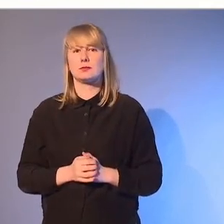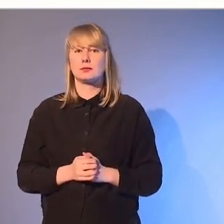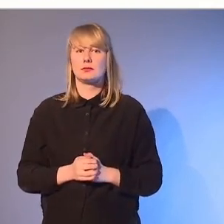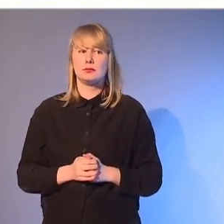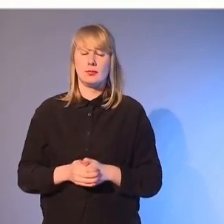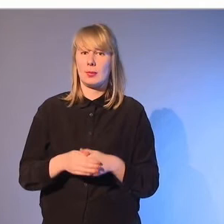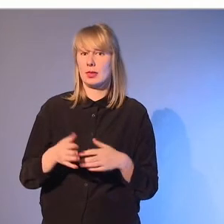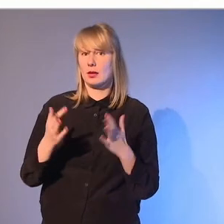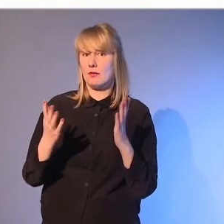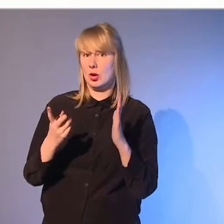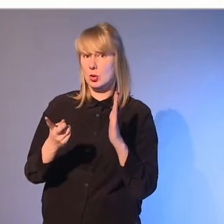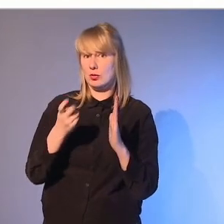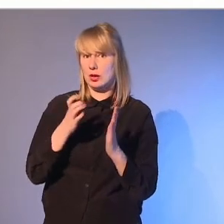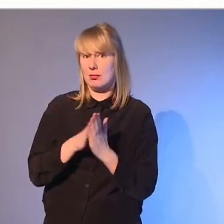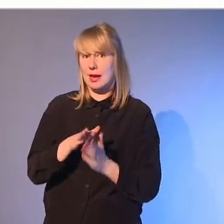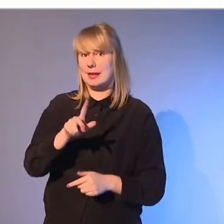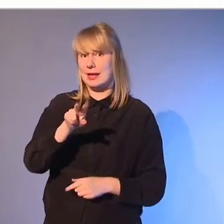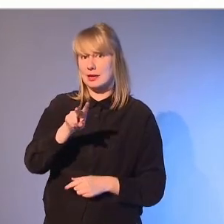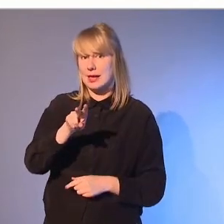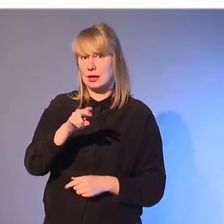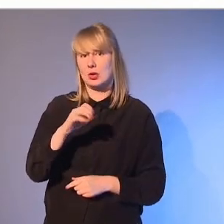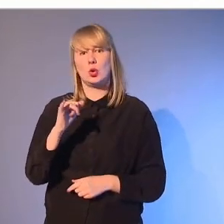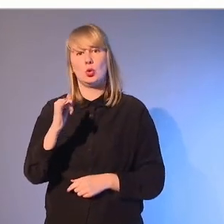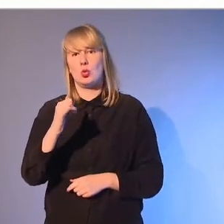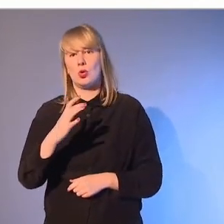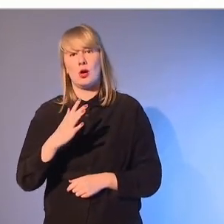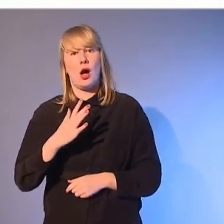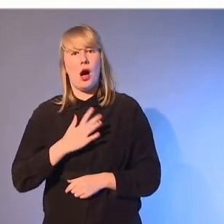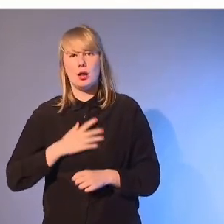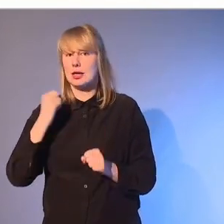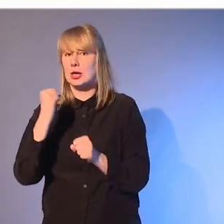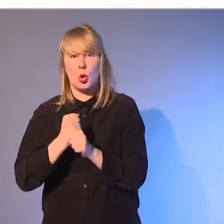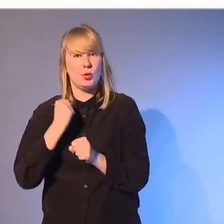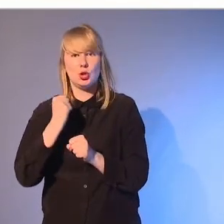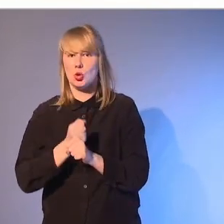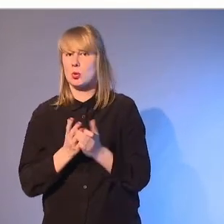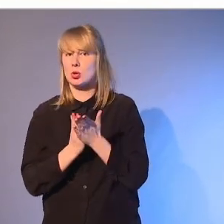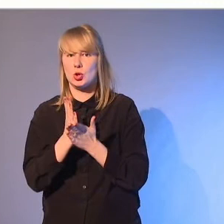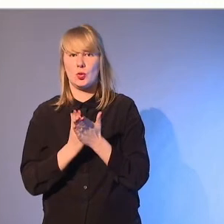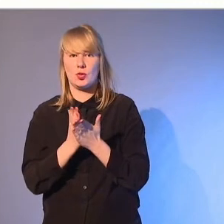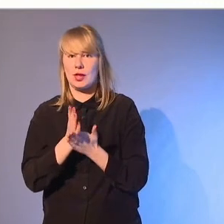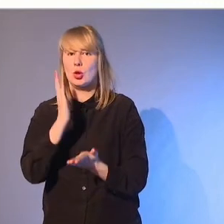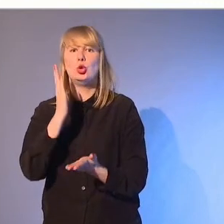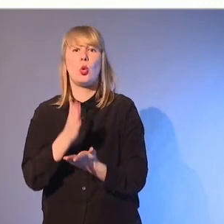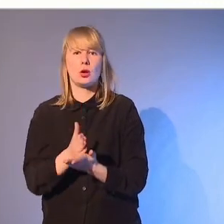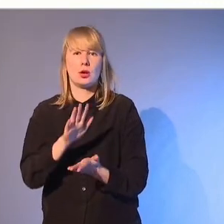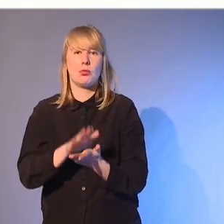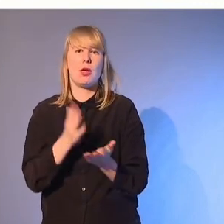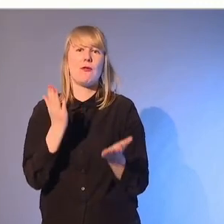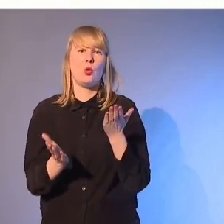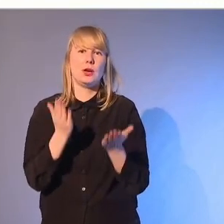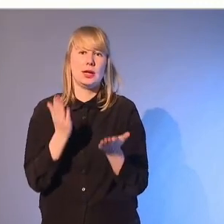utfordringen med digitalisering, nemlig at vi ikke har jobbet grunnig nok med de vurderingene